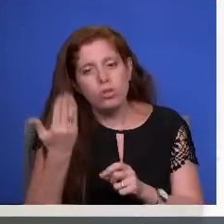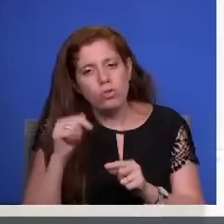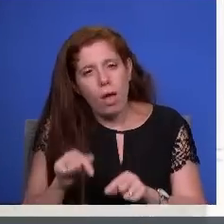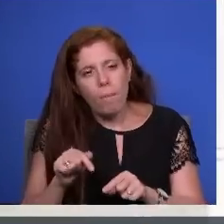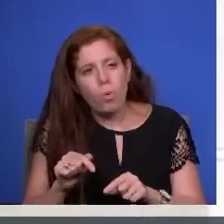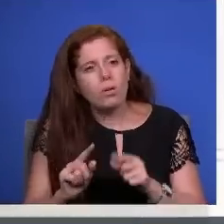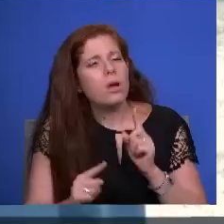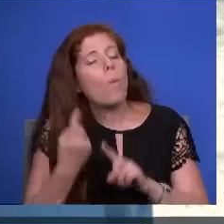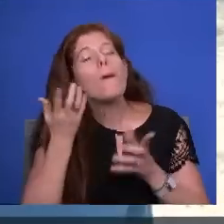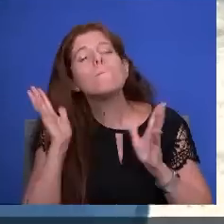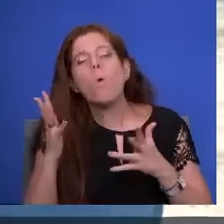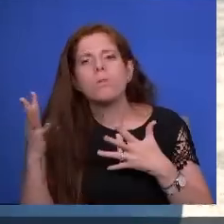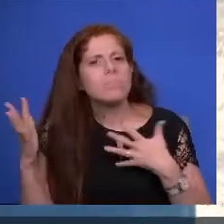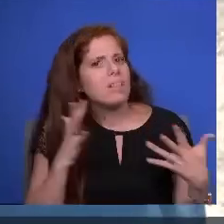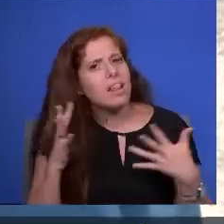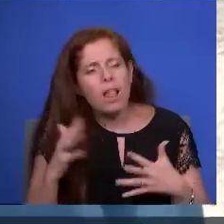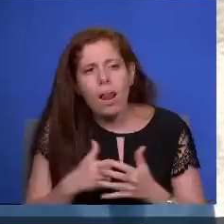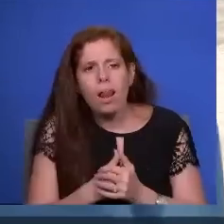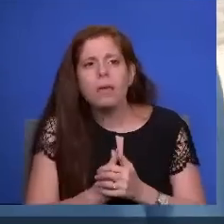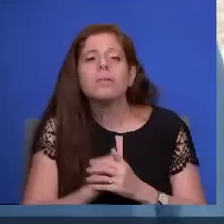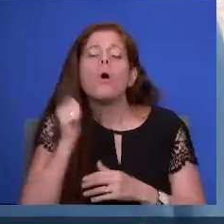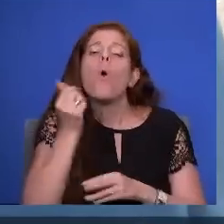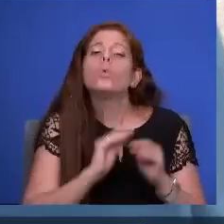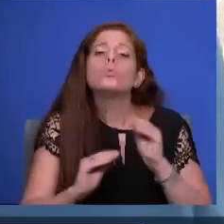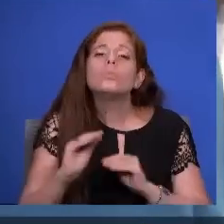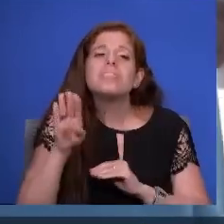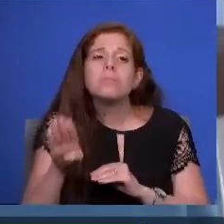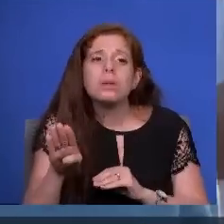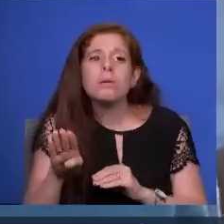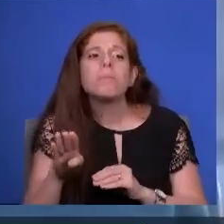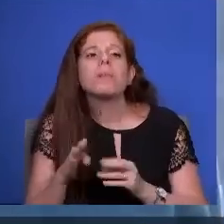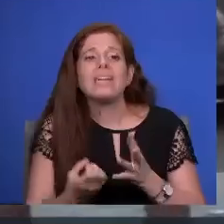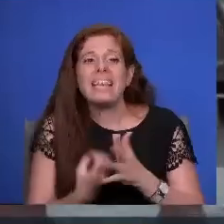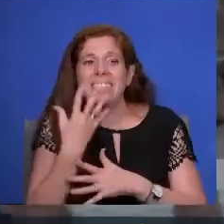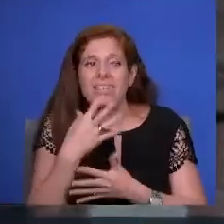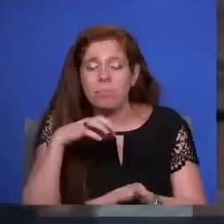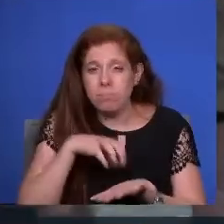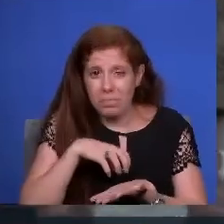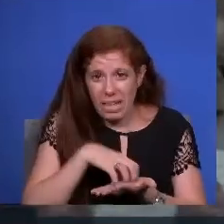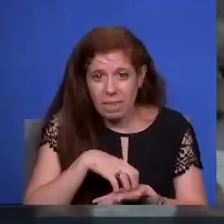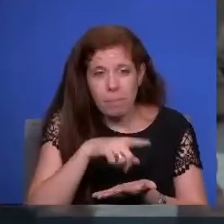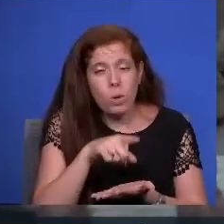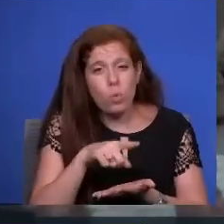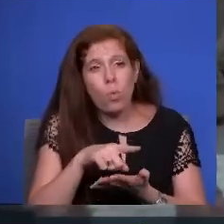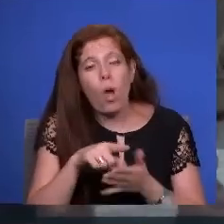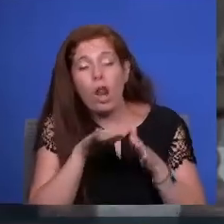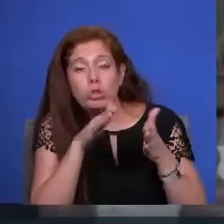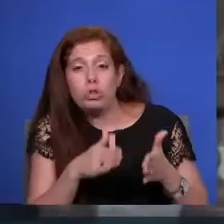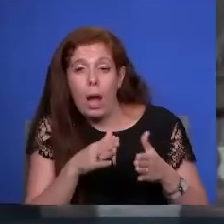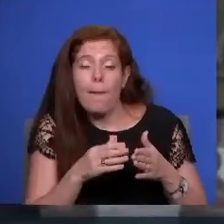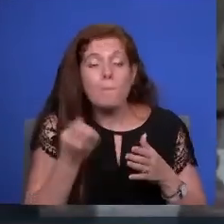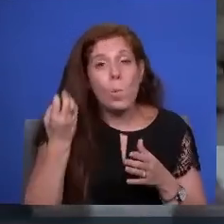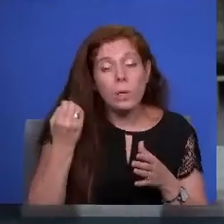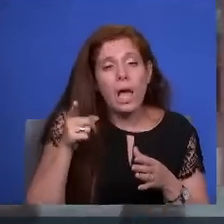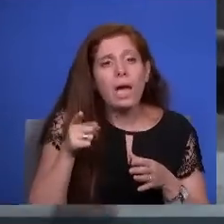זה אירוע מאוד מאוד מטלטל. ראש מועצת בנימין ישראל גנץ הקים בזירת הפיגוע לשכה מאולתרת והתייחס להחלטת נתניהו, גלנט